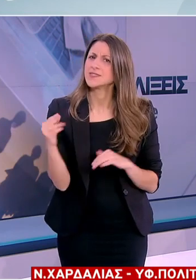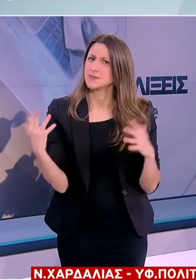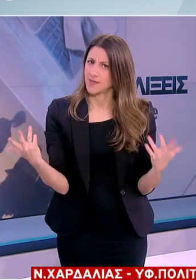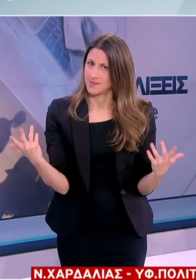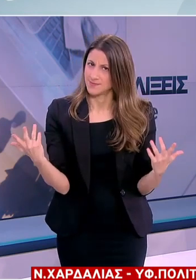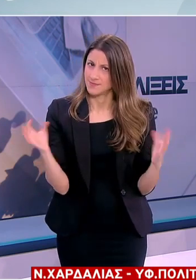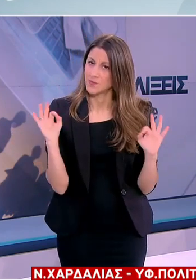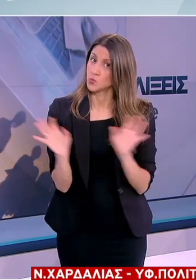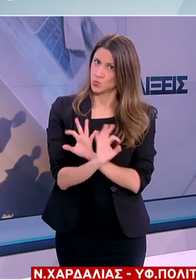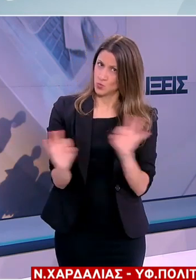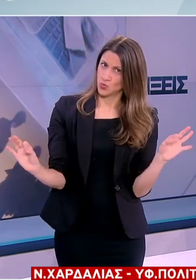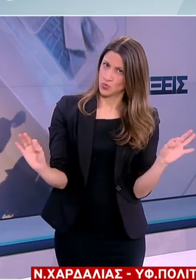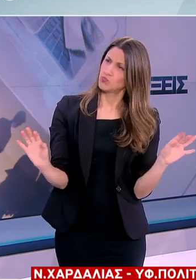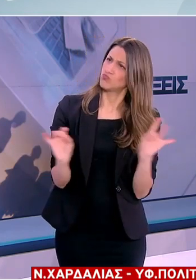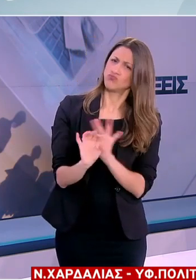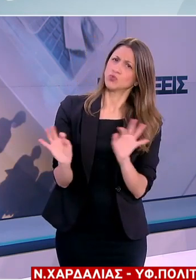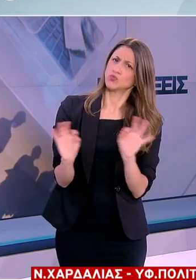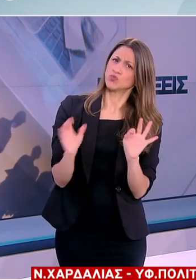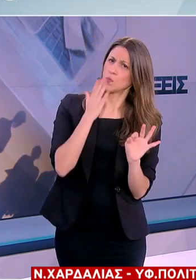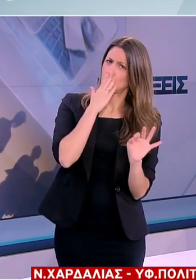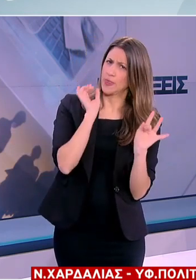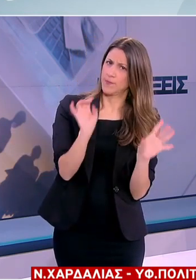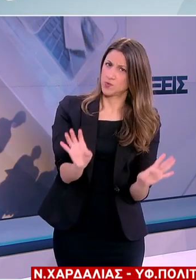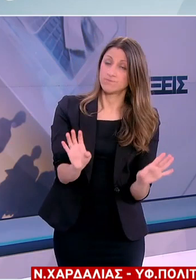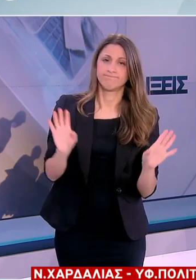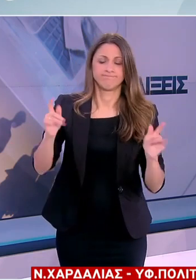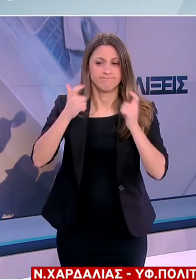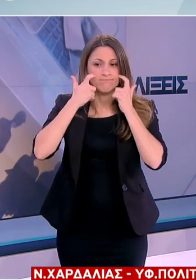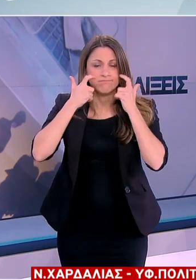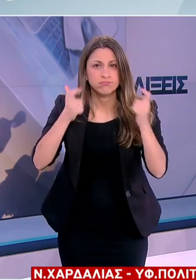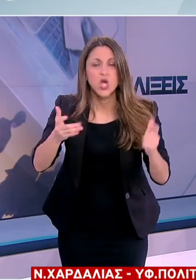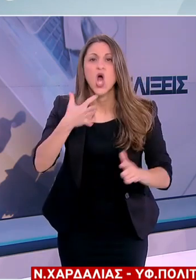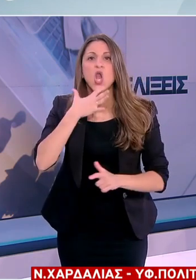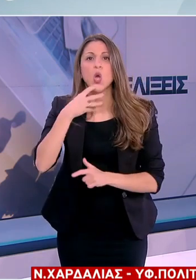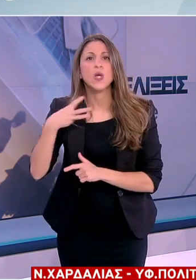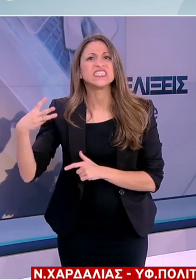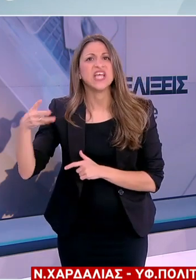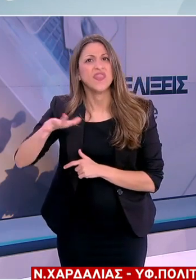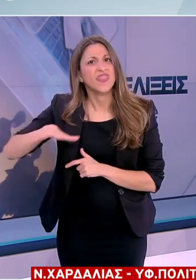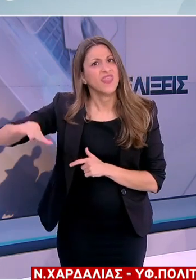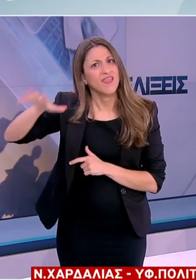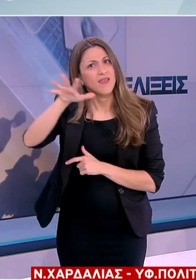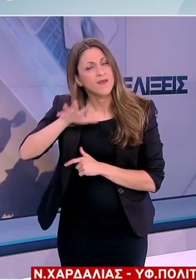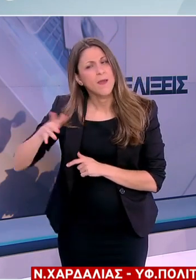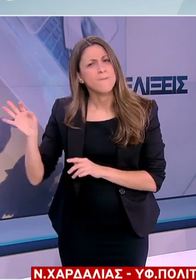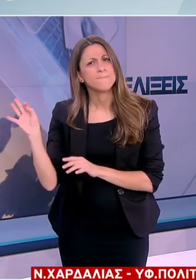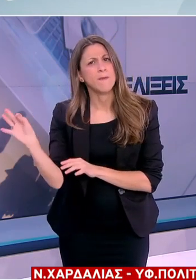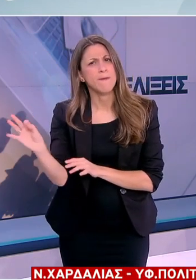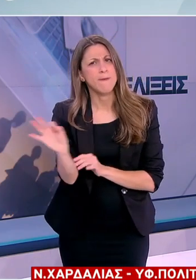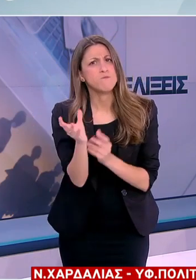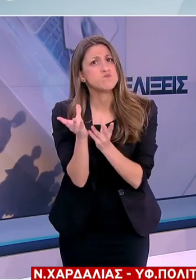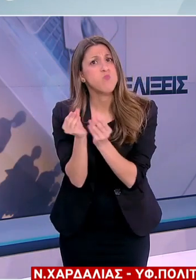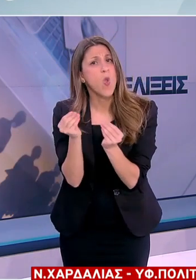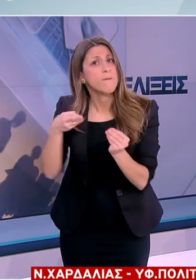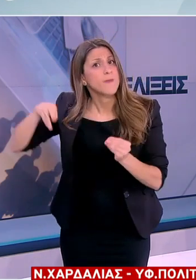πρέπει να παραμείνουμε σε επιφυλακή, να παραμείνουμε σε εγρήγορση, μια και η Ξάνθη, η Μίκη, η ευρύτερη περιοχή έχει